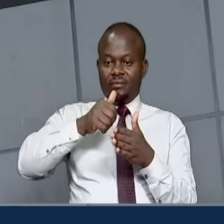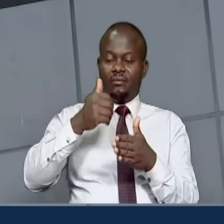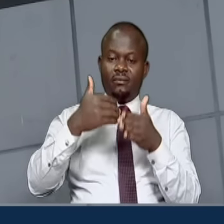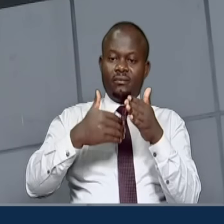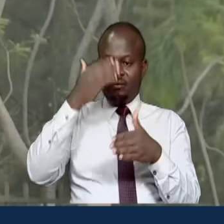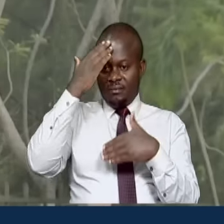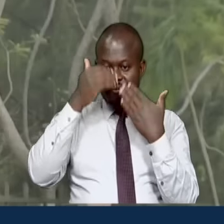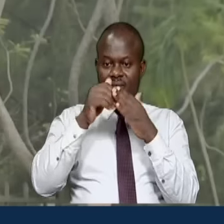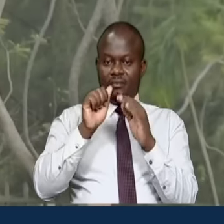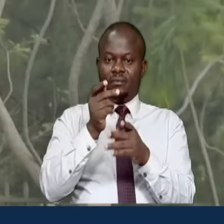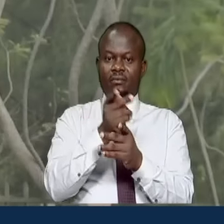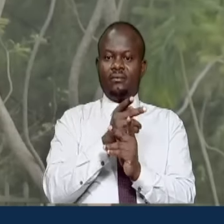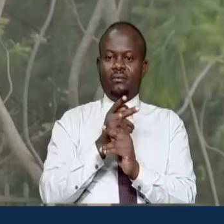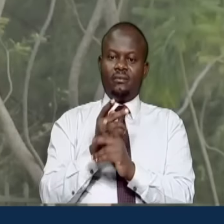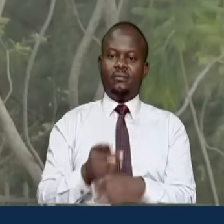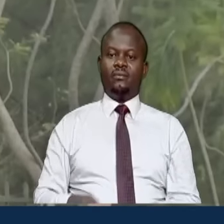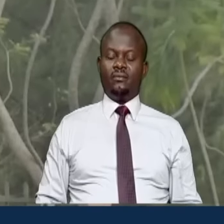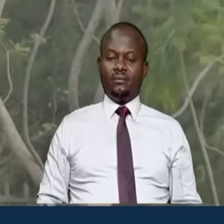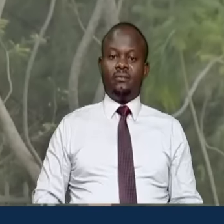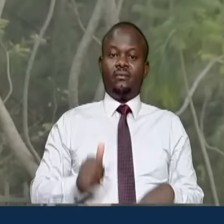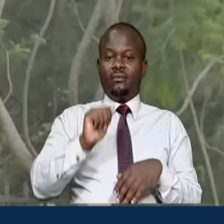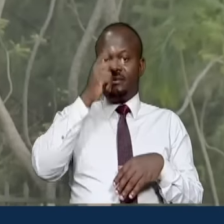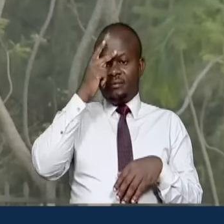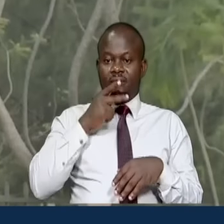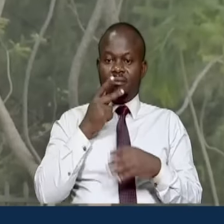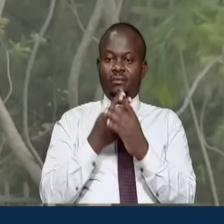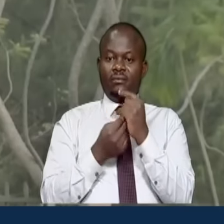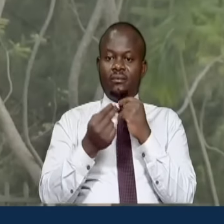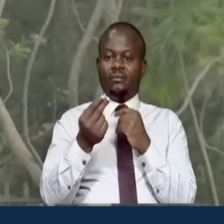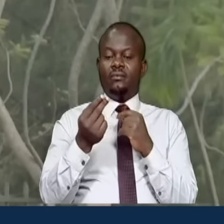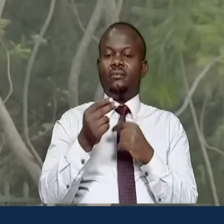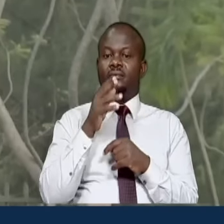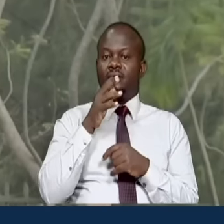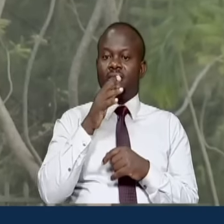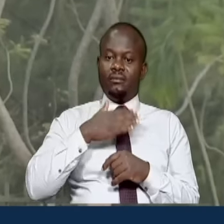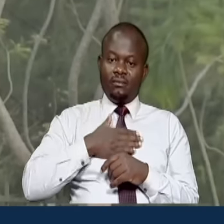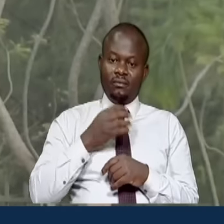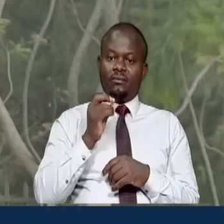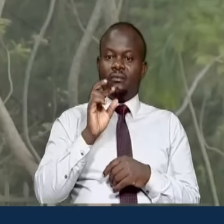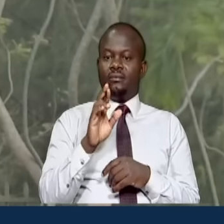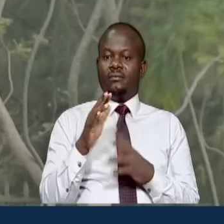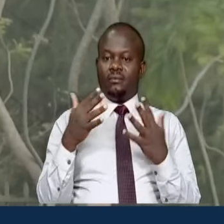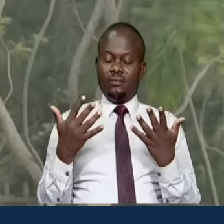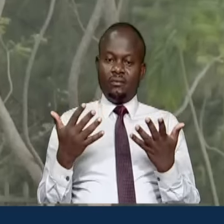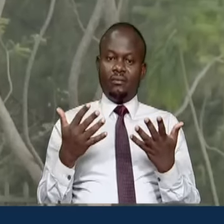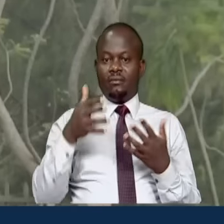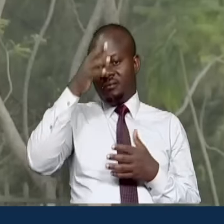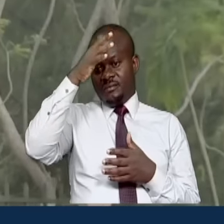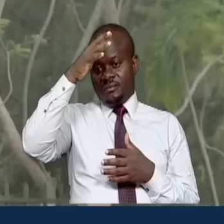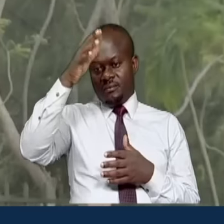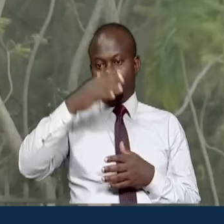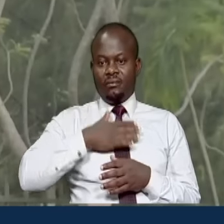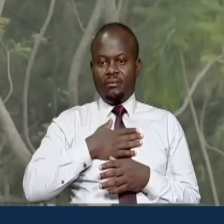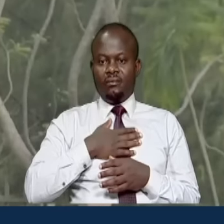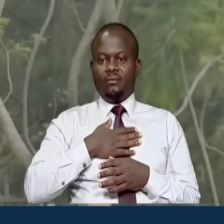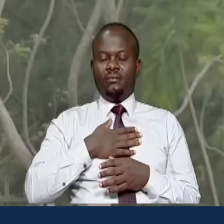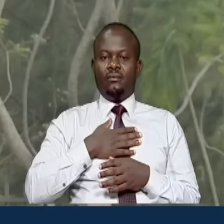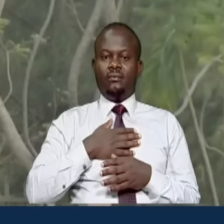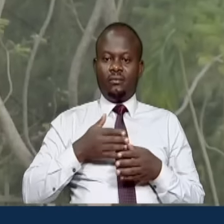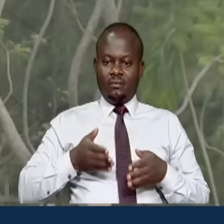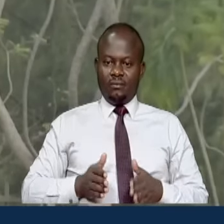babashe kubitaho abo babyeyi bombi yaba mama umbyara yaba papa ubyara umufasha